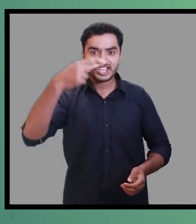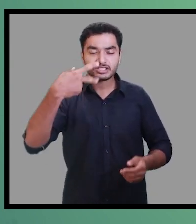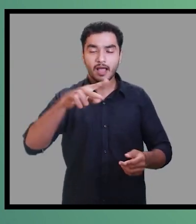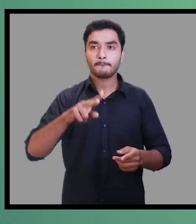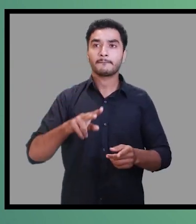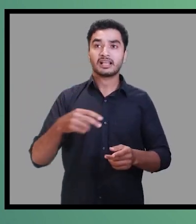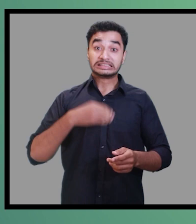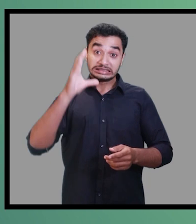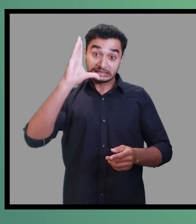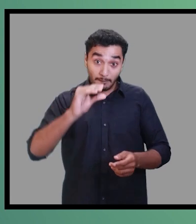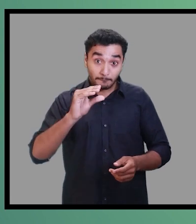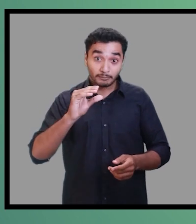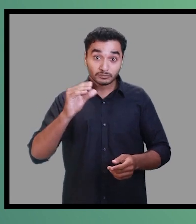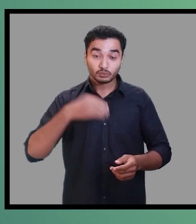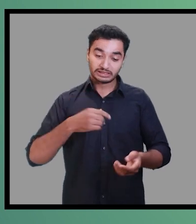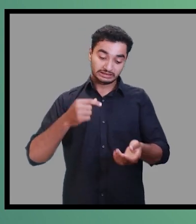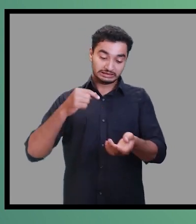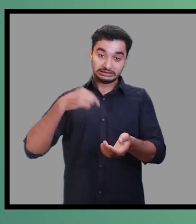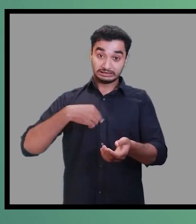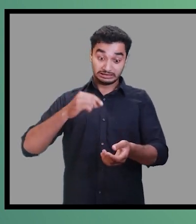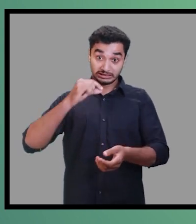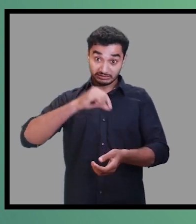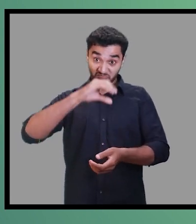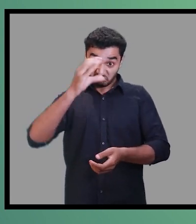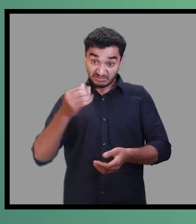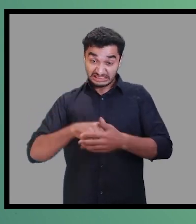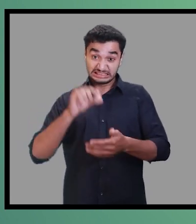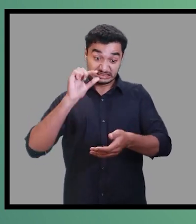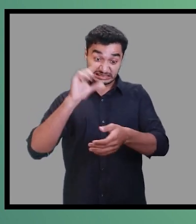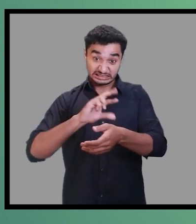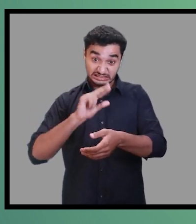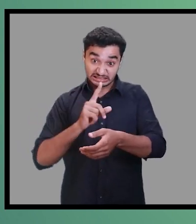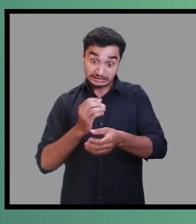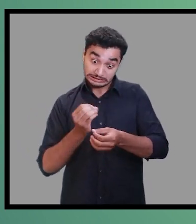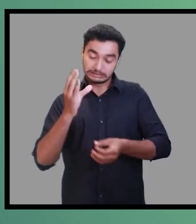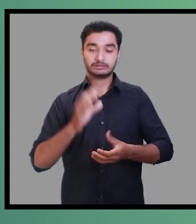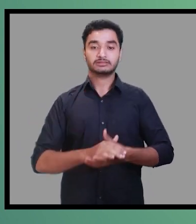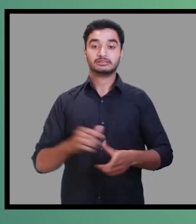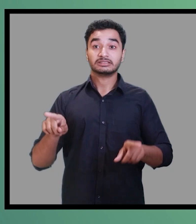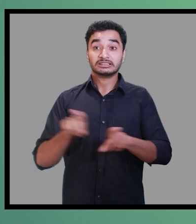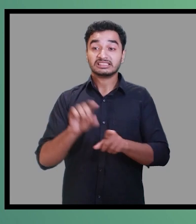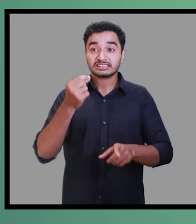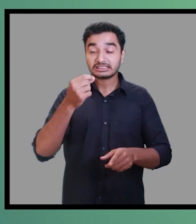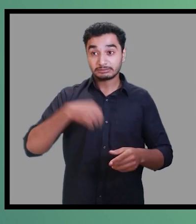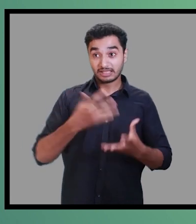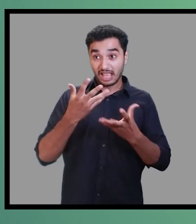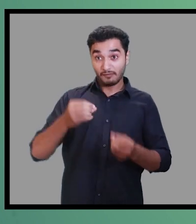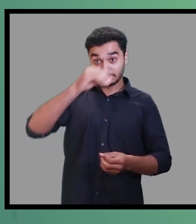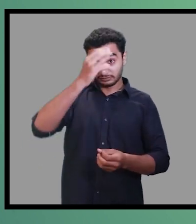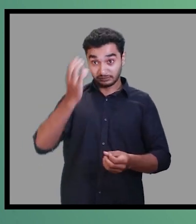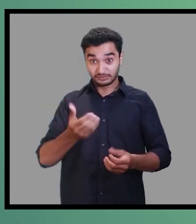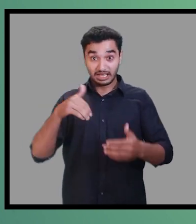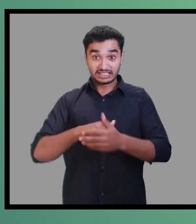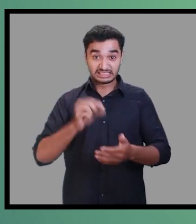تو اس سے بھی یہ زخم بننے کا عمل تیز ہو جاتا ہے۔ اس کے علاوہ کچھ جراثیم ایسے ہیں جس کو ہم ایچ پلورائی کہتے ہیں، اگر